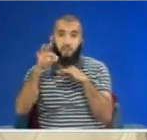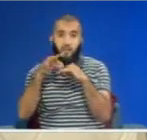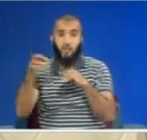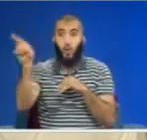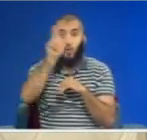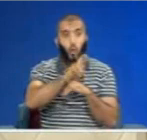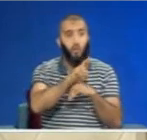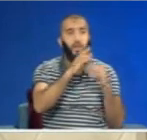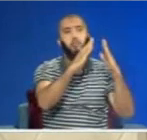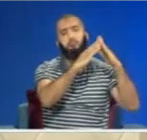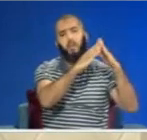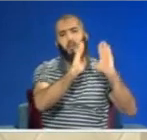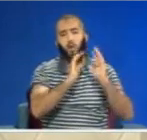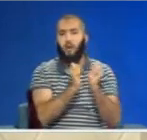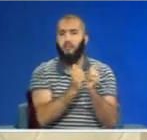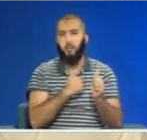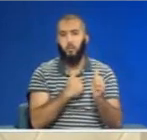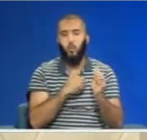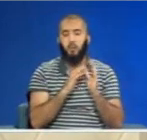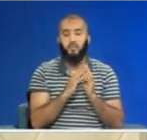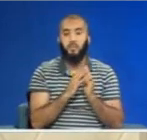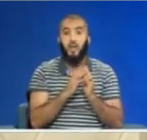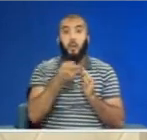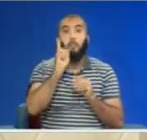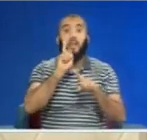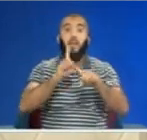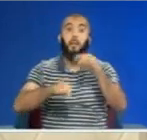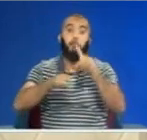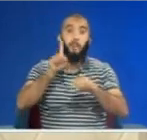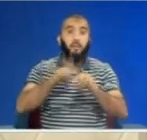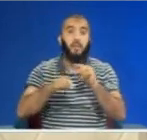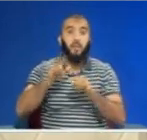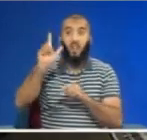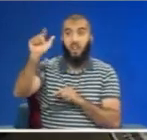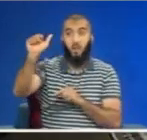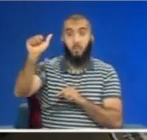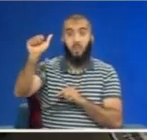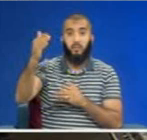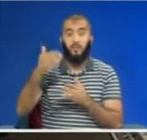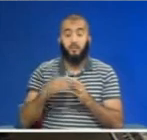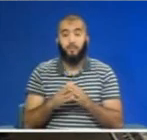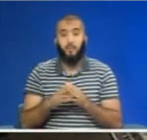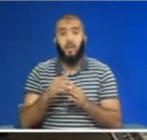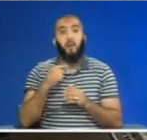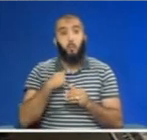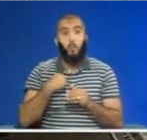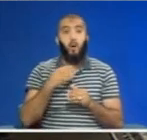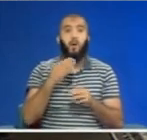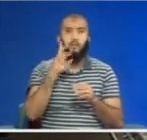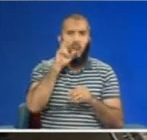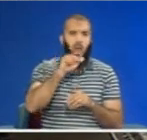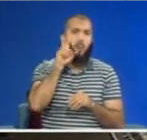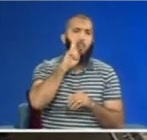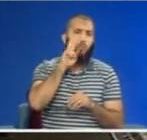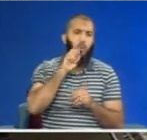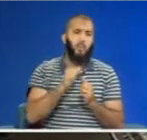أقسم كما لو أقسم بالله وبكذا وتالله والله أن لا يعاد هذا العفش إلى بيته. الحمد لله أنه